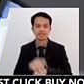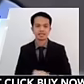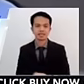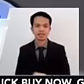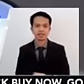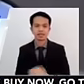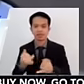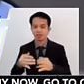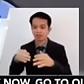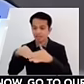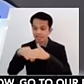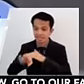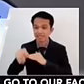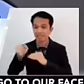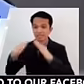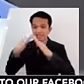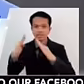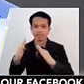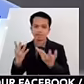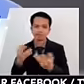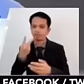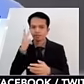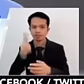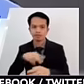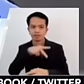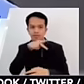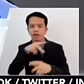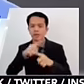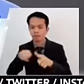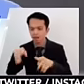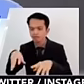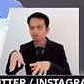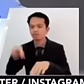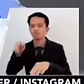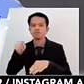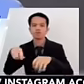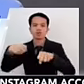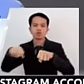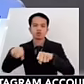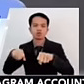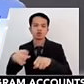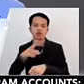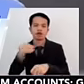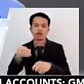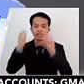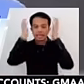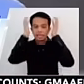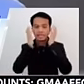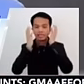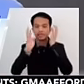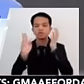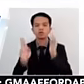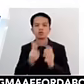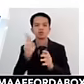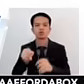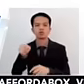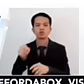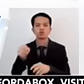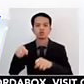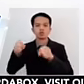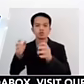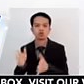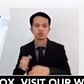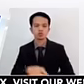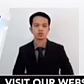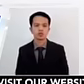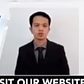suspect pero na-recover natin yung motorsiklo na ginamit at saka yung mga helmet na ginamit nung rider at saka nung gunman. Sa ngayon